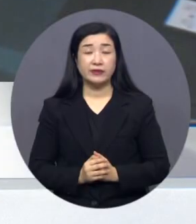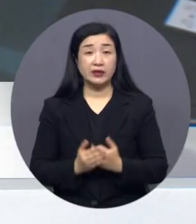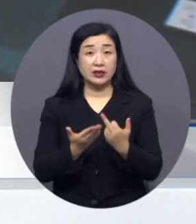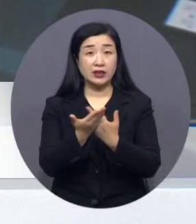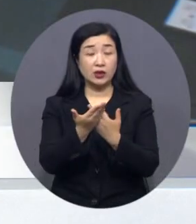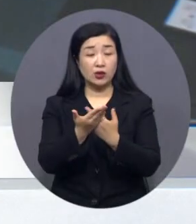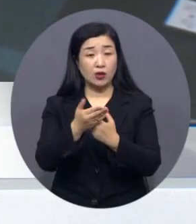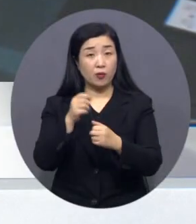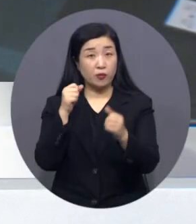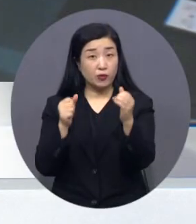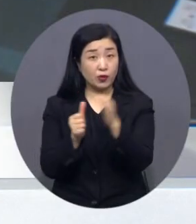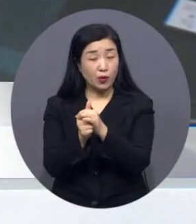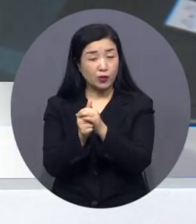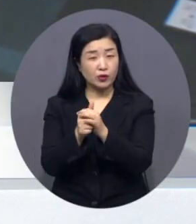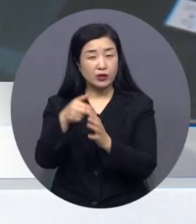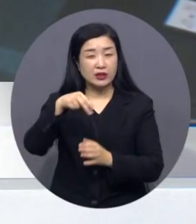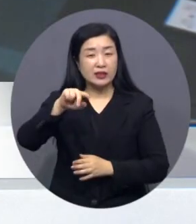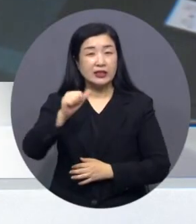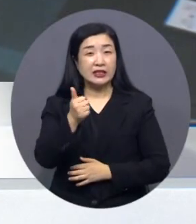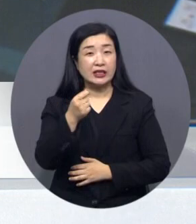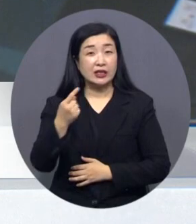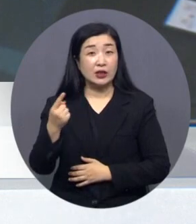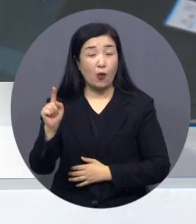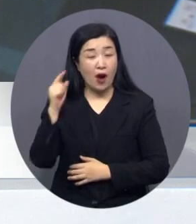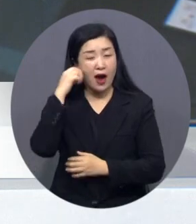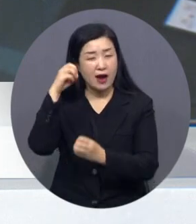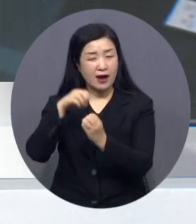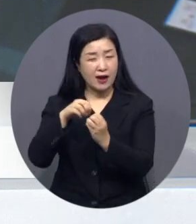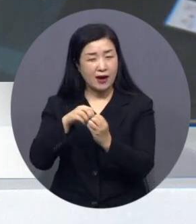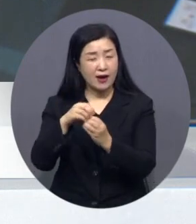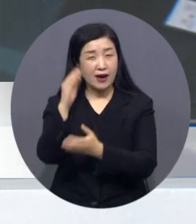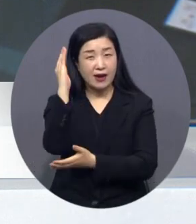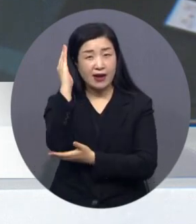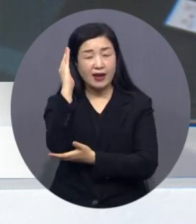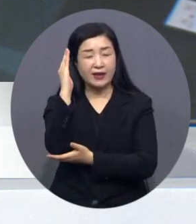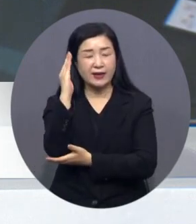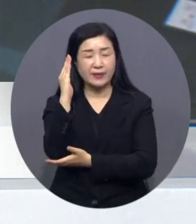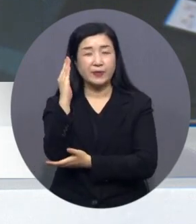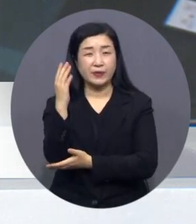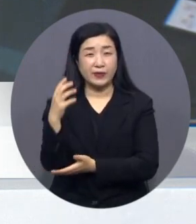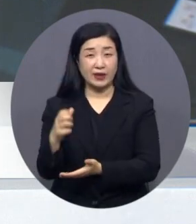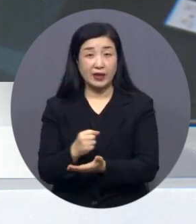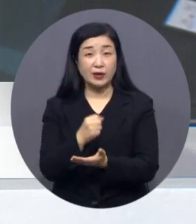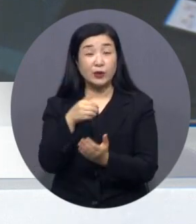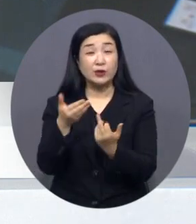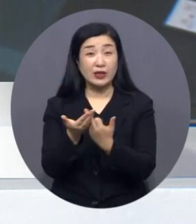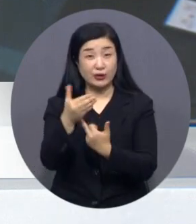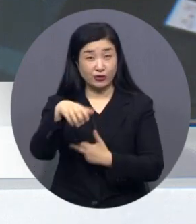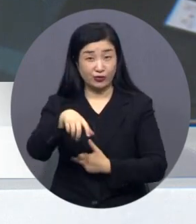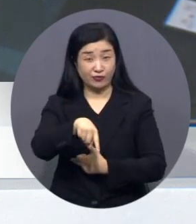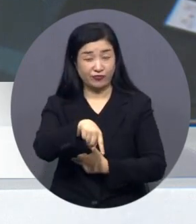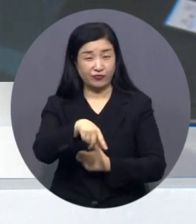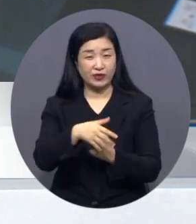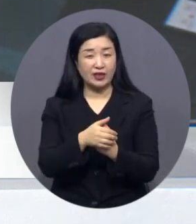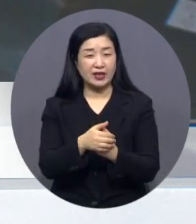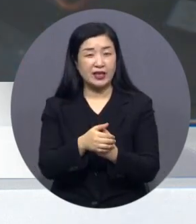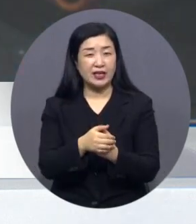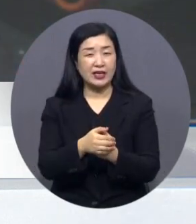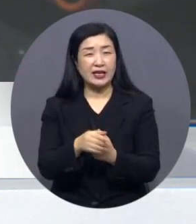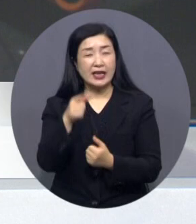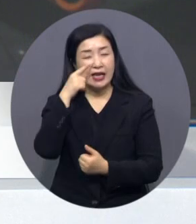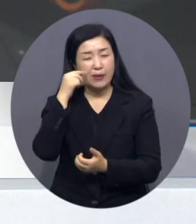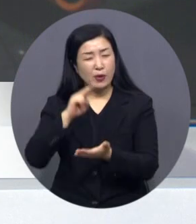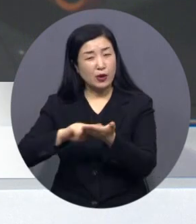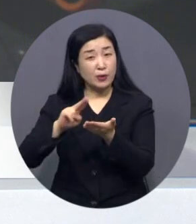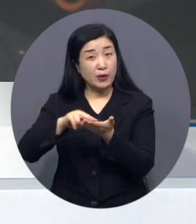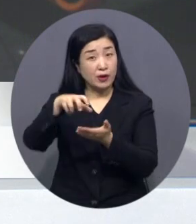제주는 독특한 신화와 전설을 비롯해 수많은 이야기거리를 간직한 곳인데요. 일본 애니메이션이